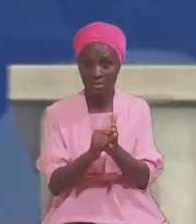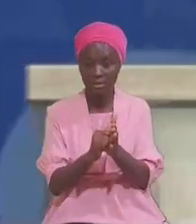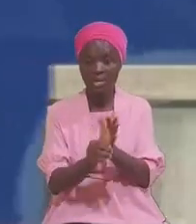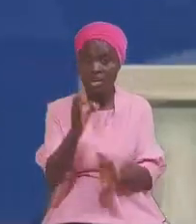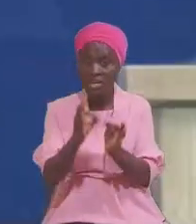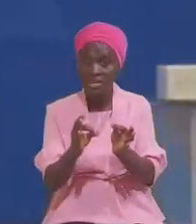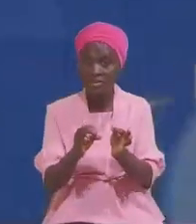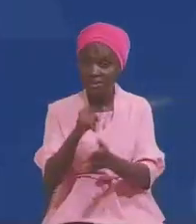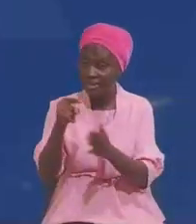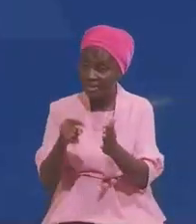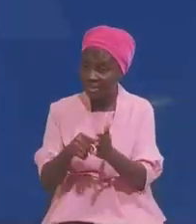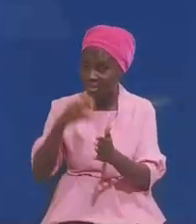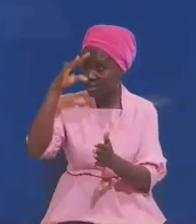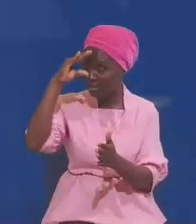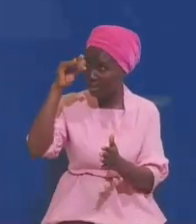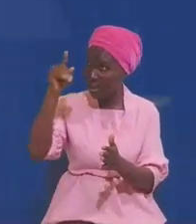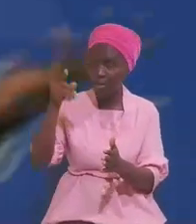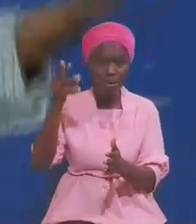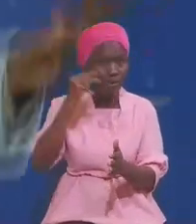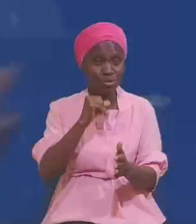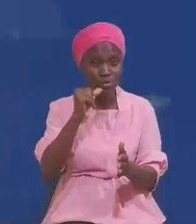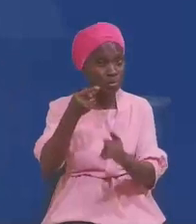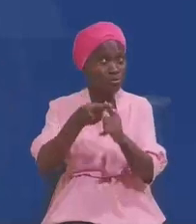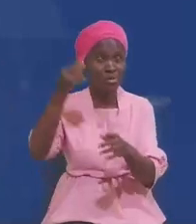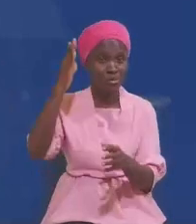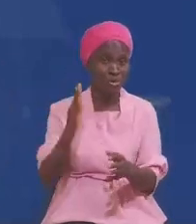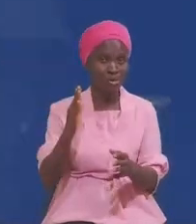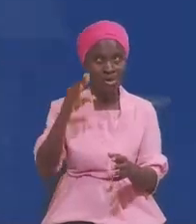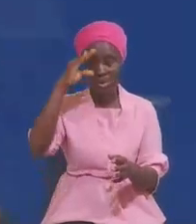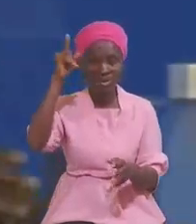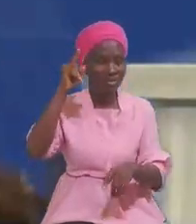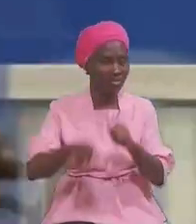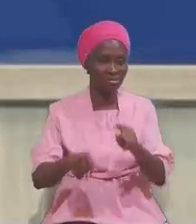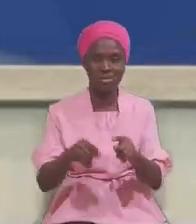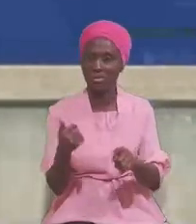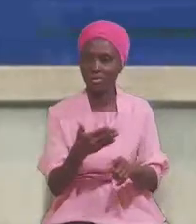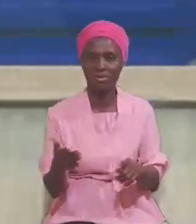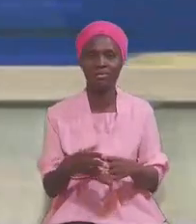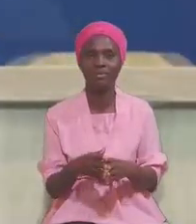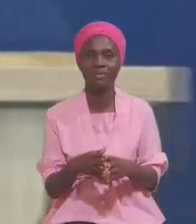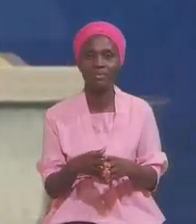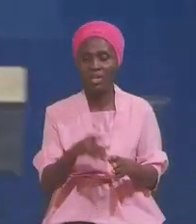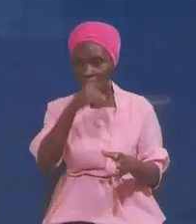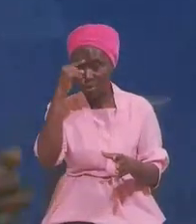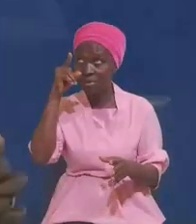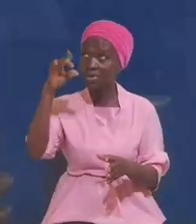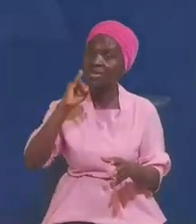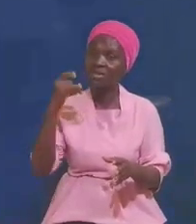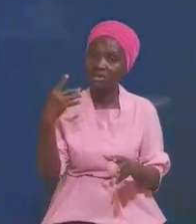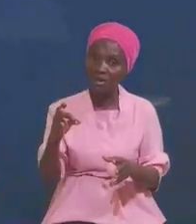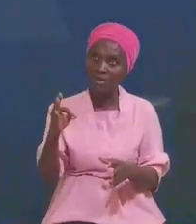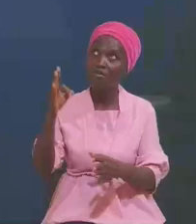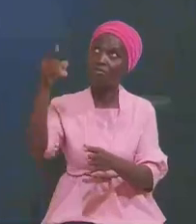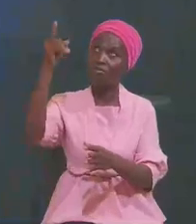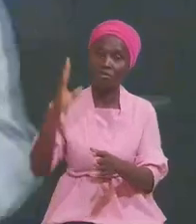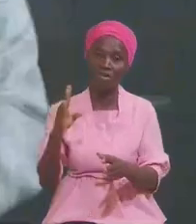homme ne venait pas de Dieu, il ne pourrait rien faire. C'est parce qu'il est de Dieu, il est le Fils de